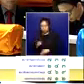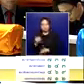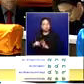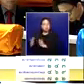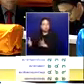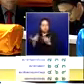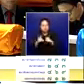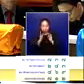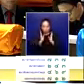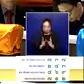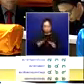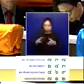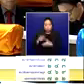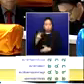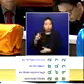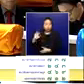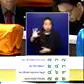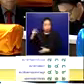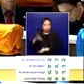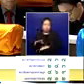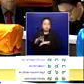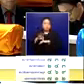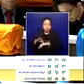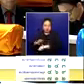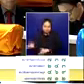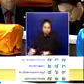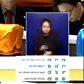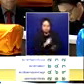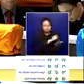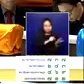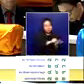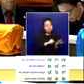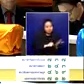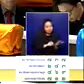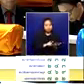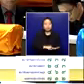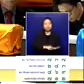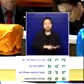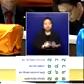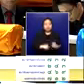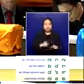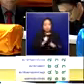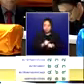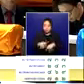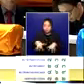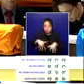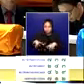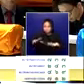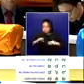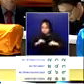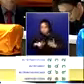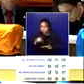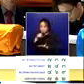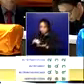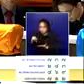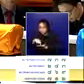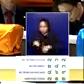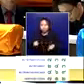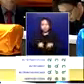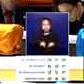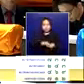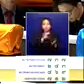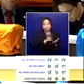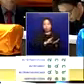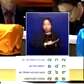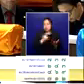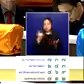จากบุคคลที่คณะคสช.แต่งตั้งมาร่างทั้งสิ้นนะคะรวมทั้งการทำประชามติก็เป็นการเสนอข้อมูล